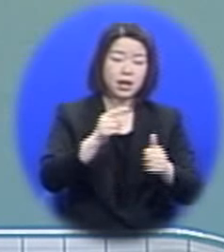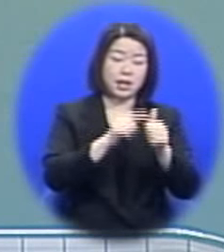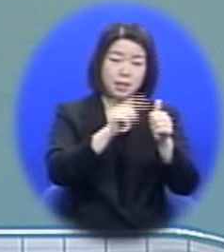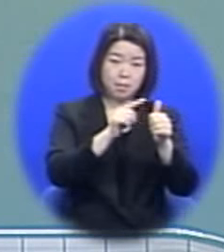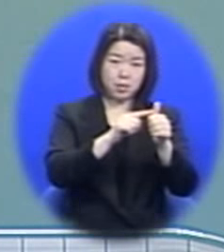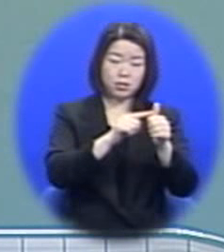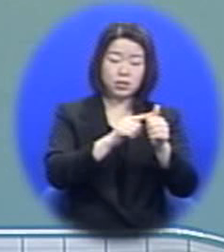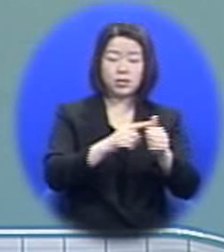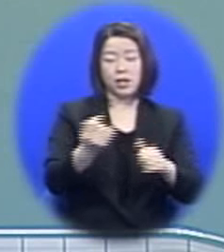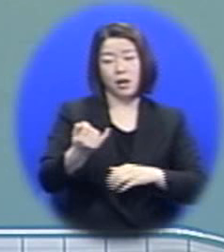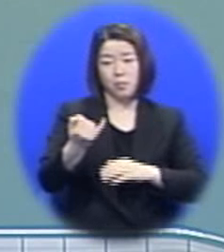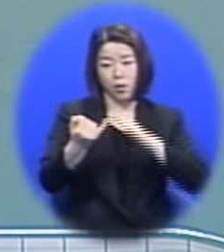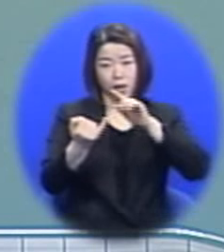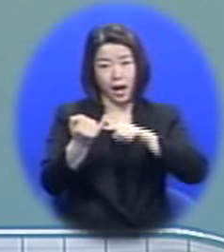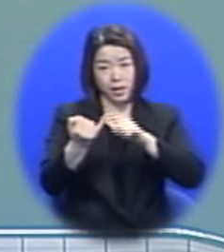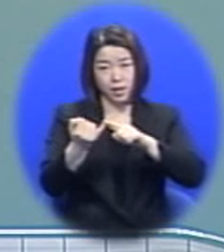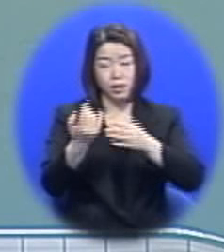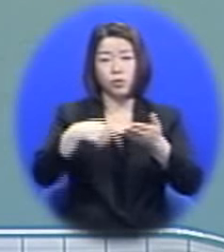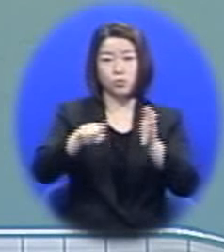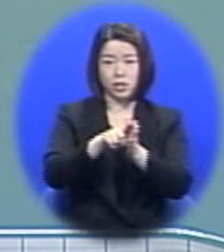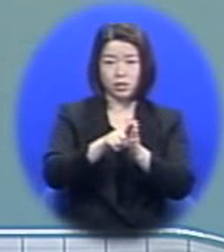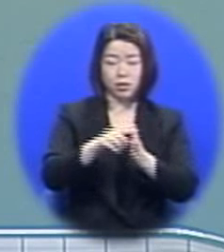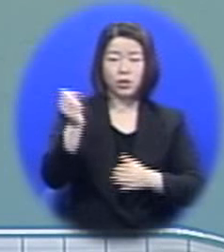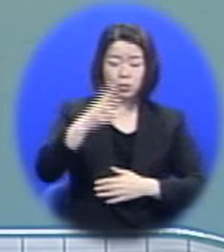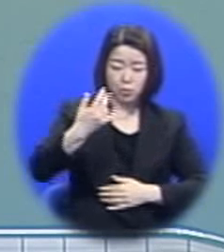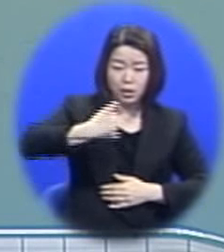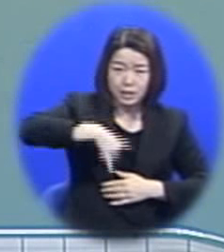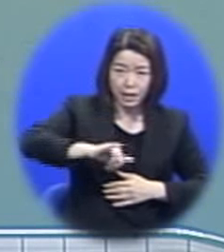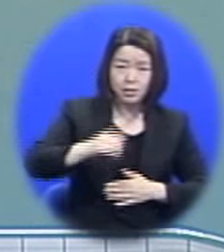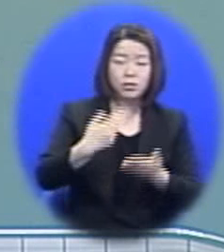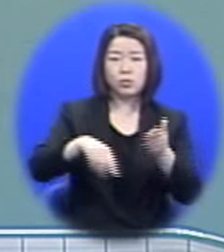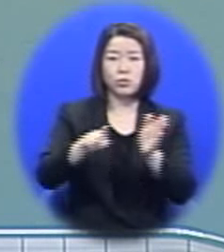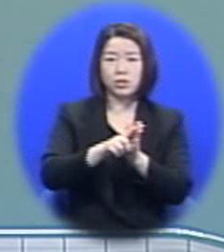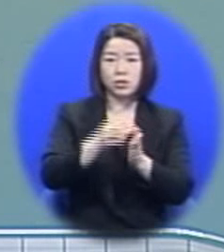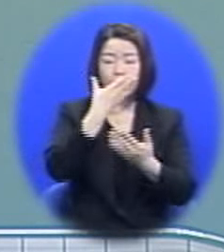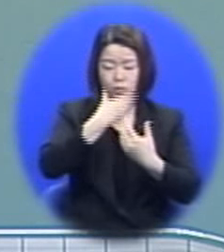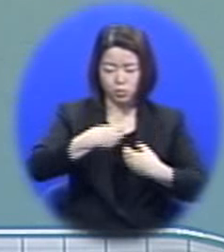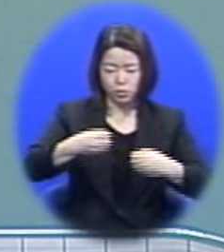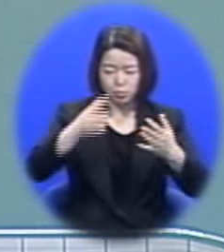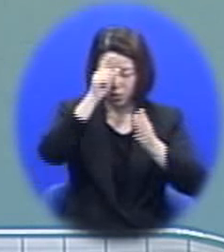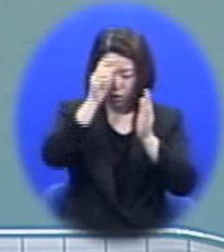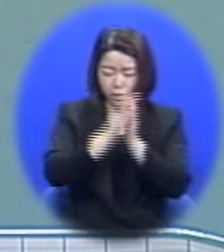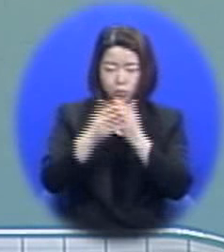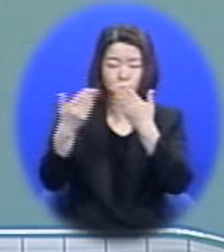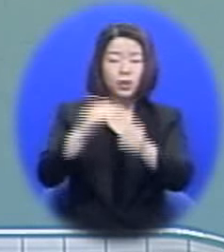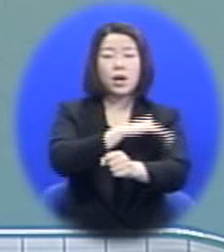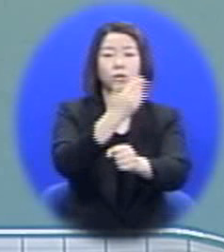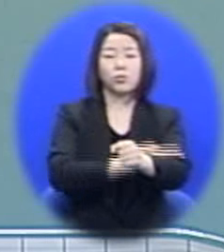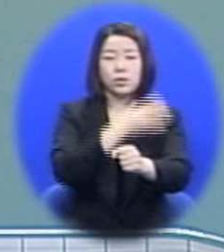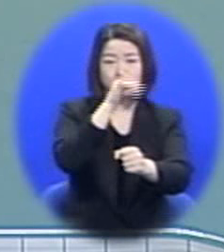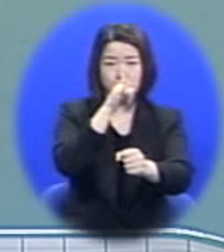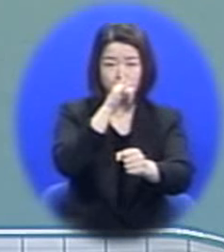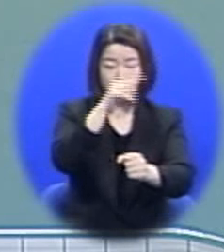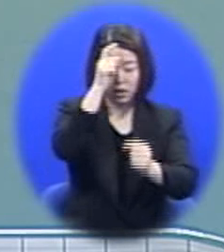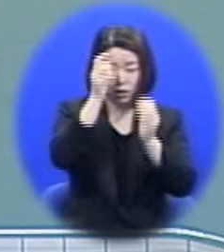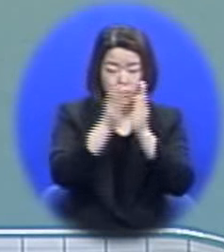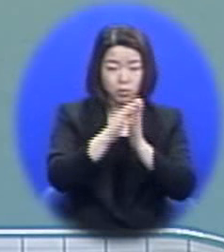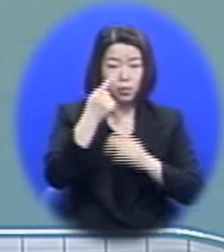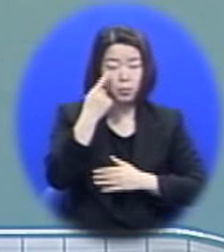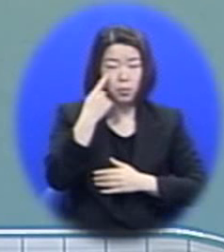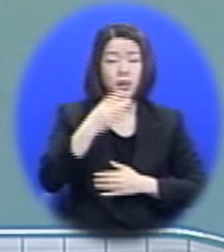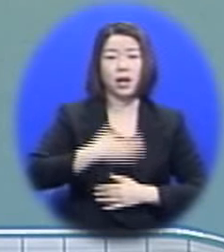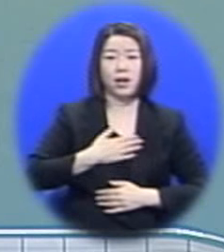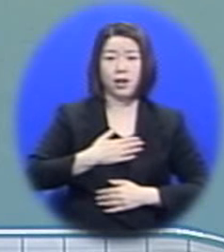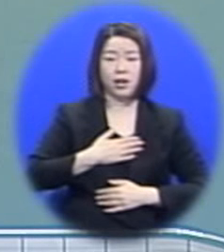있어요. 자녀를 위해서 축복할 권이 있어요. 아버지가 해야 될 일입니다. 기도해 보면 알아요. 남편 자신의